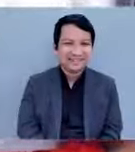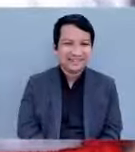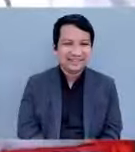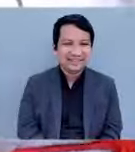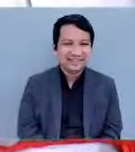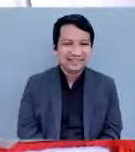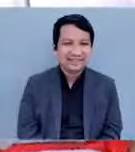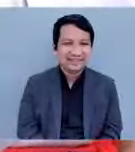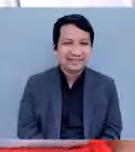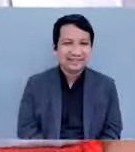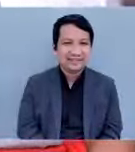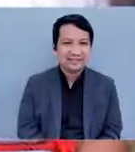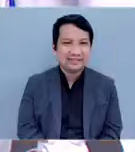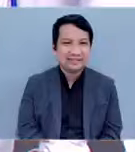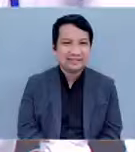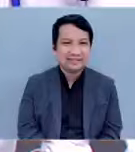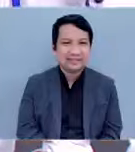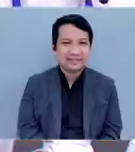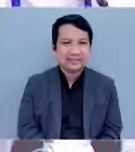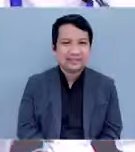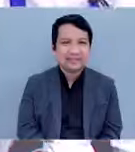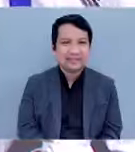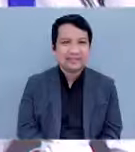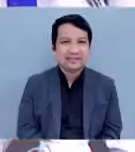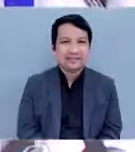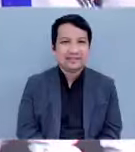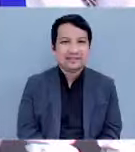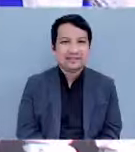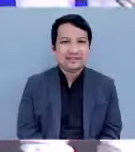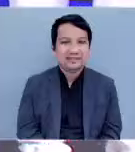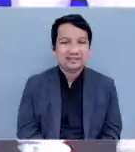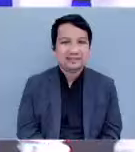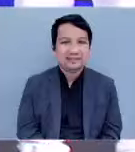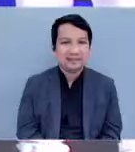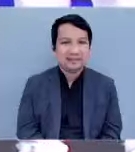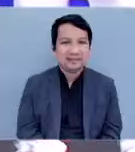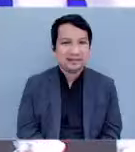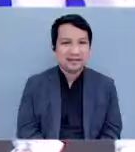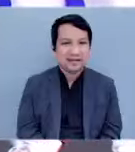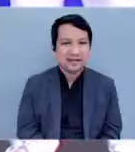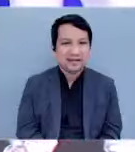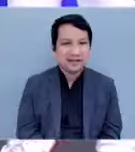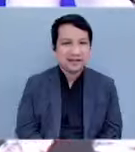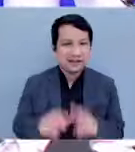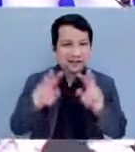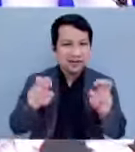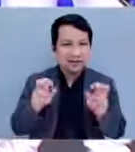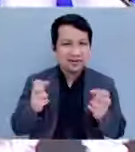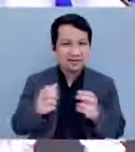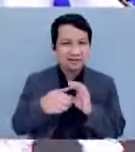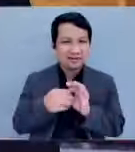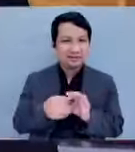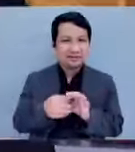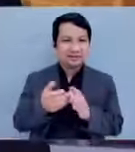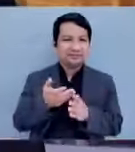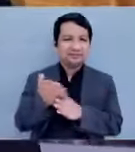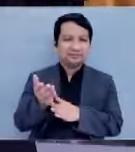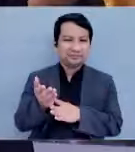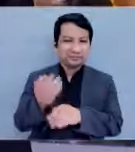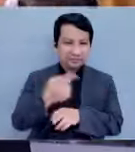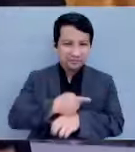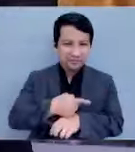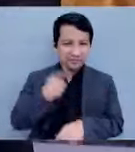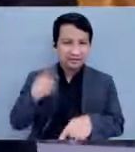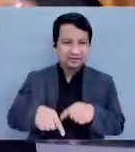Walang imposible. Imposible. Paano si Jay? Sa tiwala. Paano kung yung party nila is during the day at hindi kayang